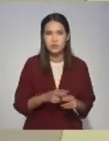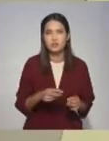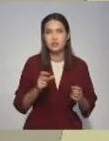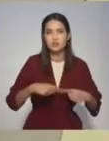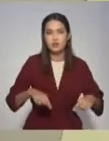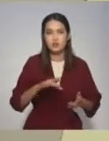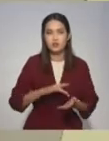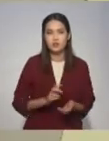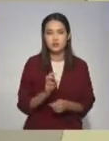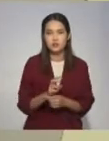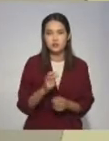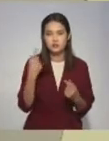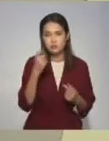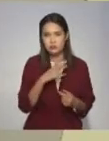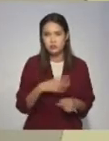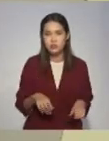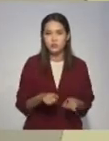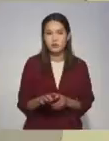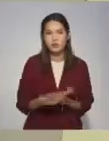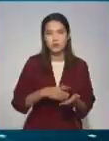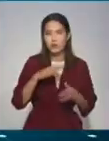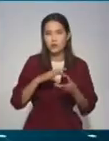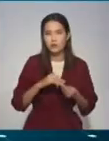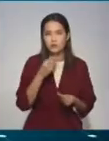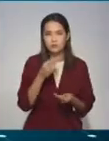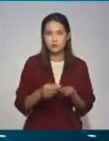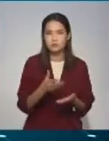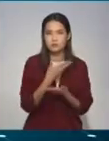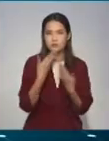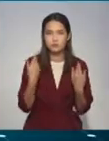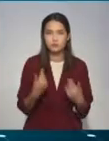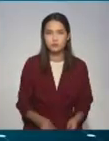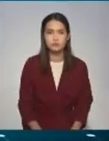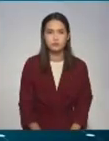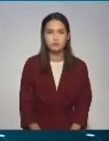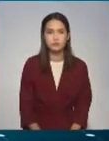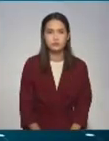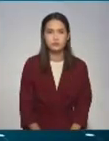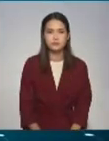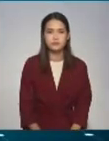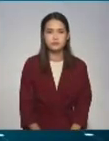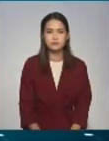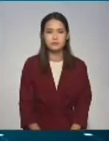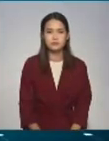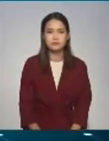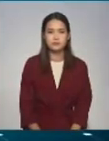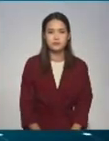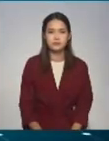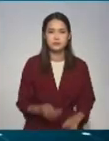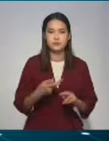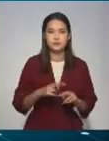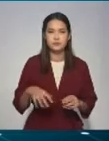орталығына жатқызуға көндірді. Бірақ нәтиже бермеді дейді. Күйеуі ішкенін қоймағаннан кейін өз еліне барып емделу